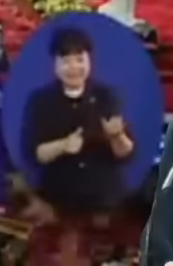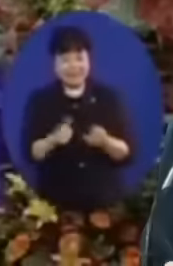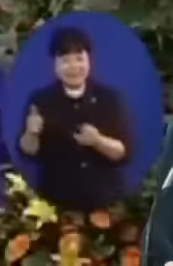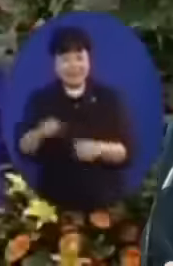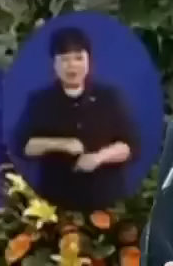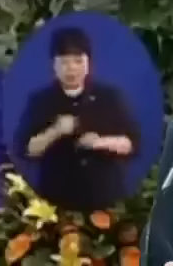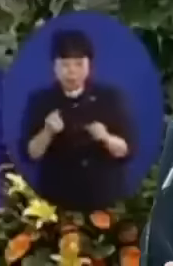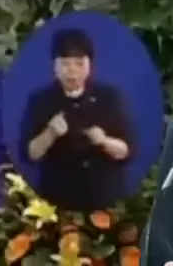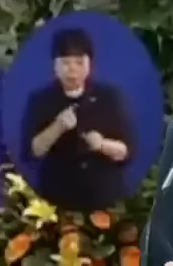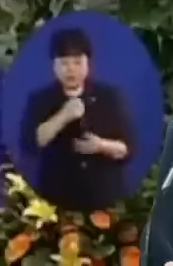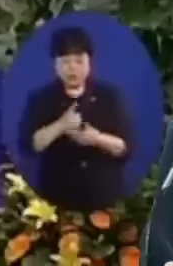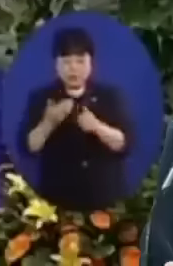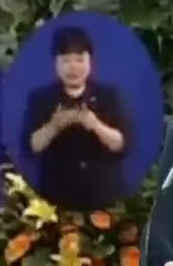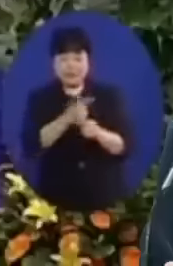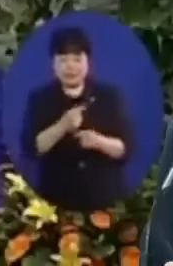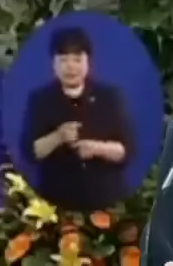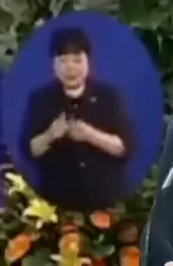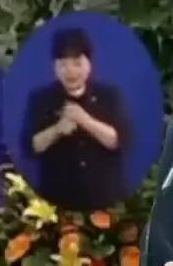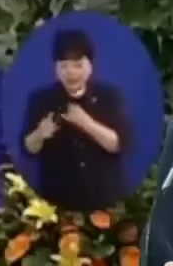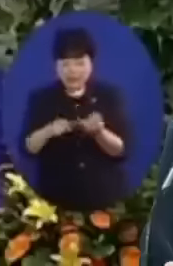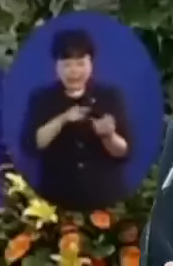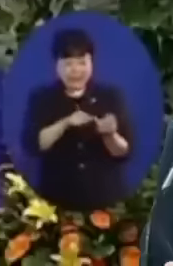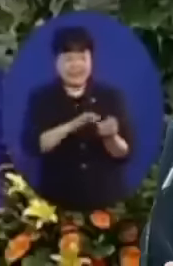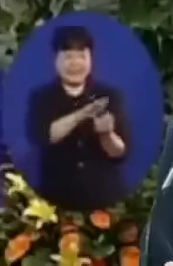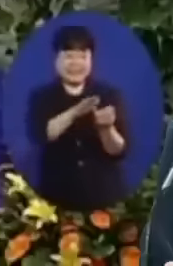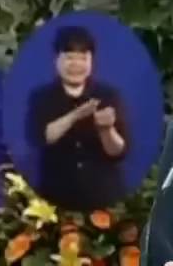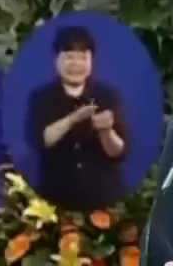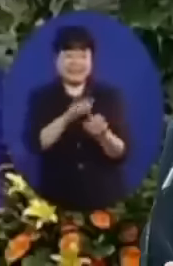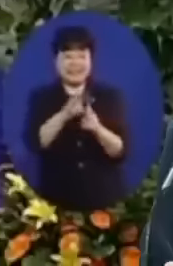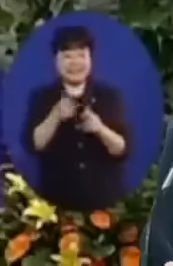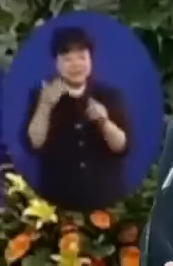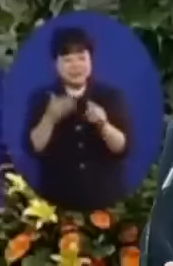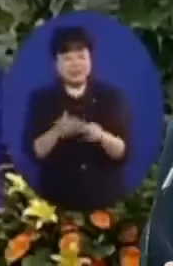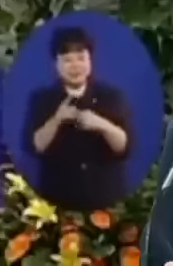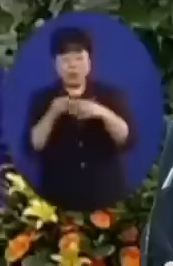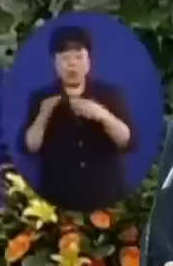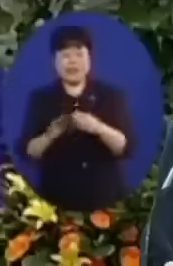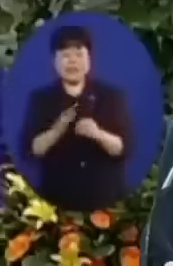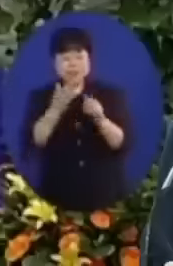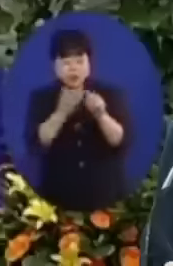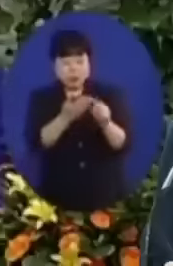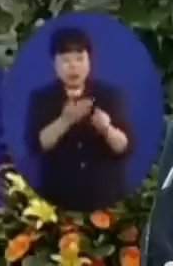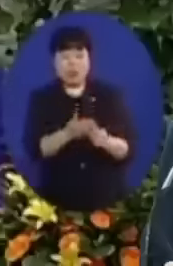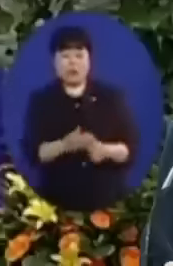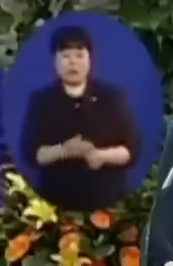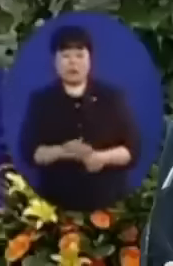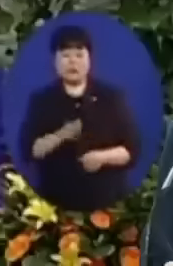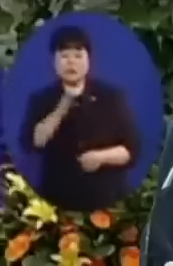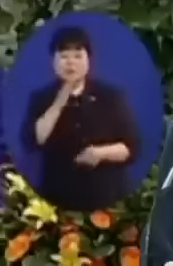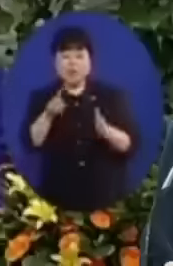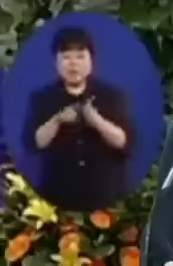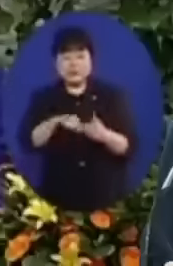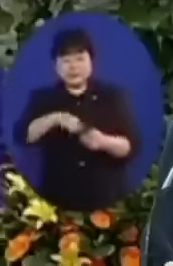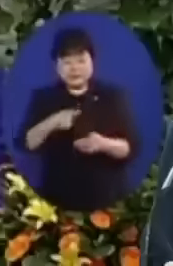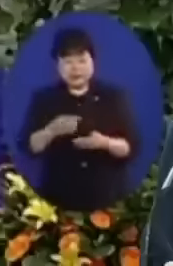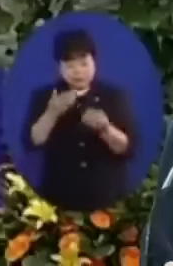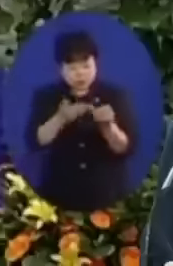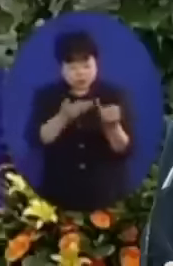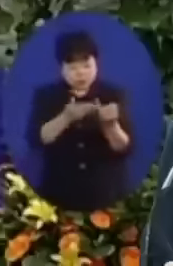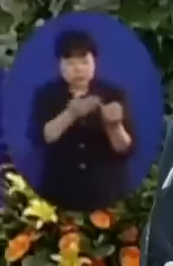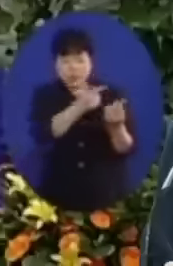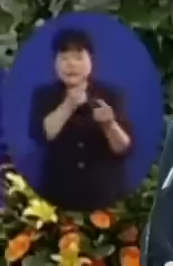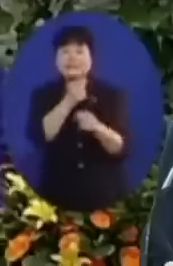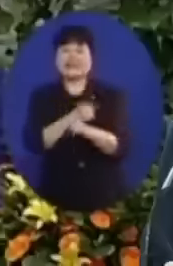남편에게 복종하기를 주께 하더라. 남편들아 아내 사랑이를 그리스도께서 교회를 사랑하시고 그 교회를 위하여 자신을 주심같이